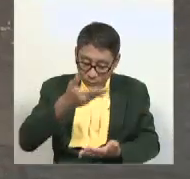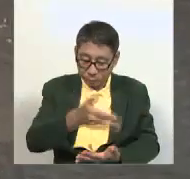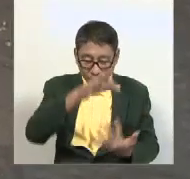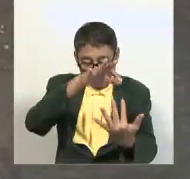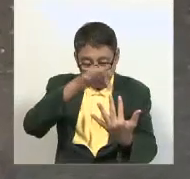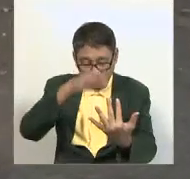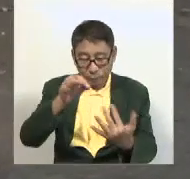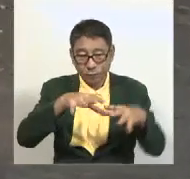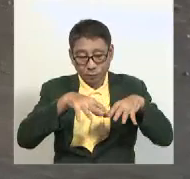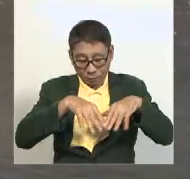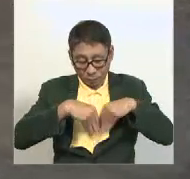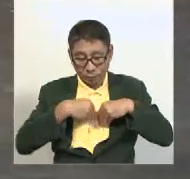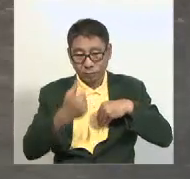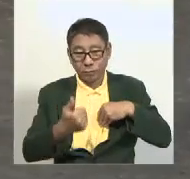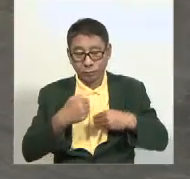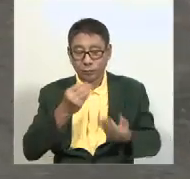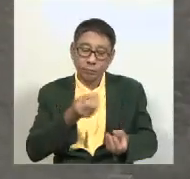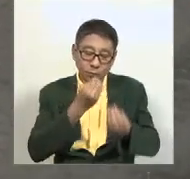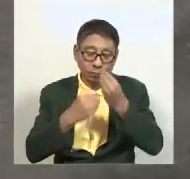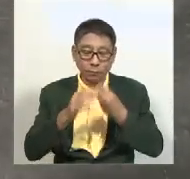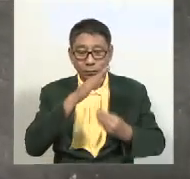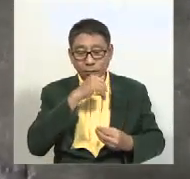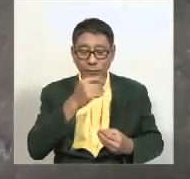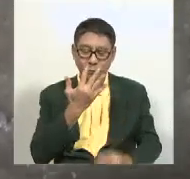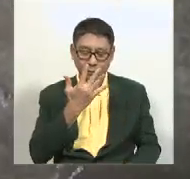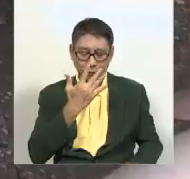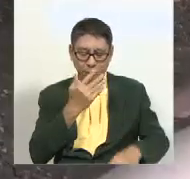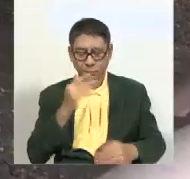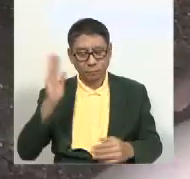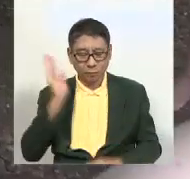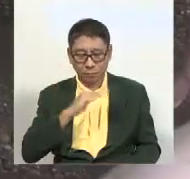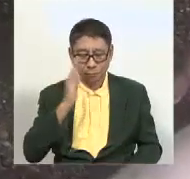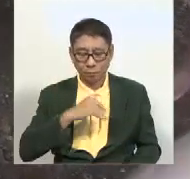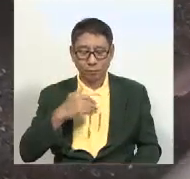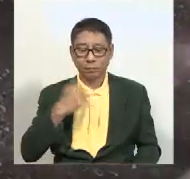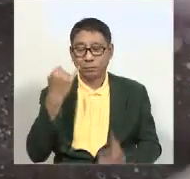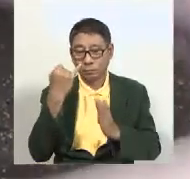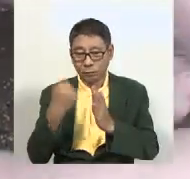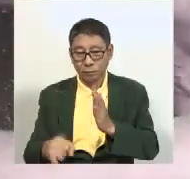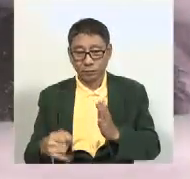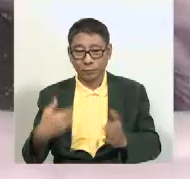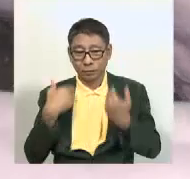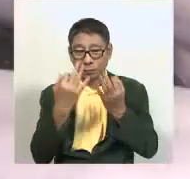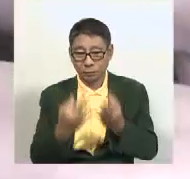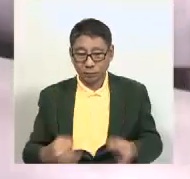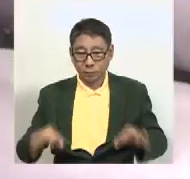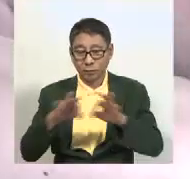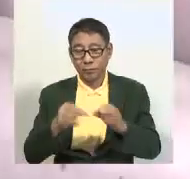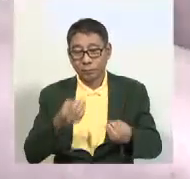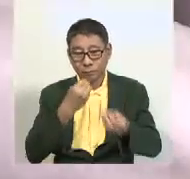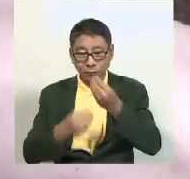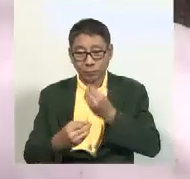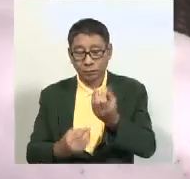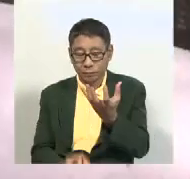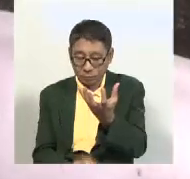ากแหล่งที่เชื่อถือได้ไม่ควรบริโภคเนื้อหมูที่มีสีหรือว่ามีกลิ่นที่ผิดปกติและที่สำคัญควรรับประทาน